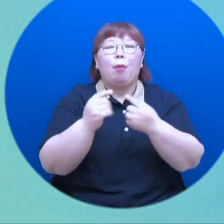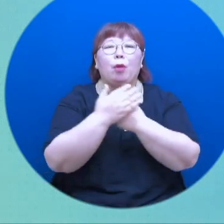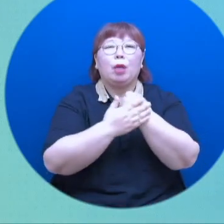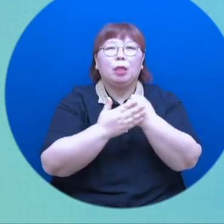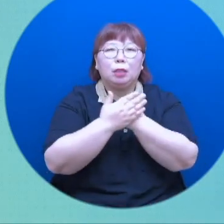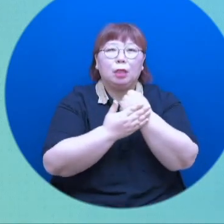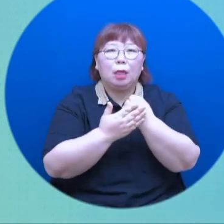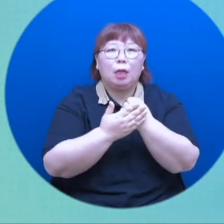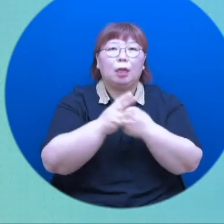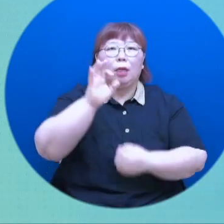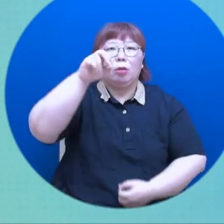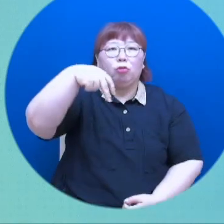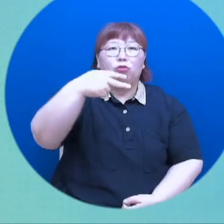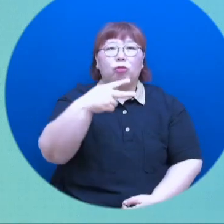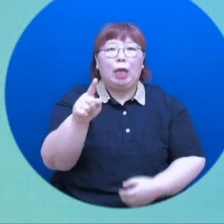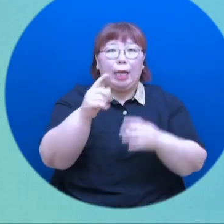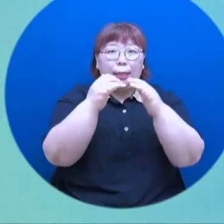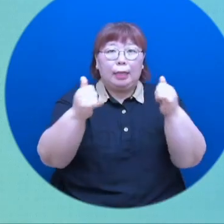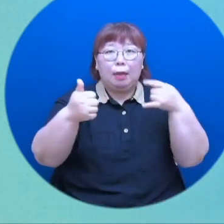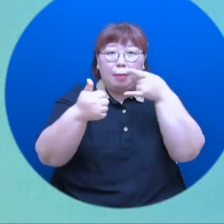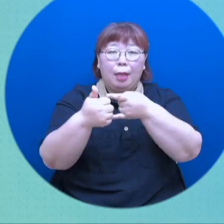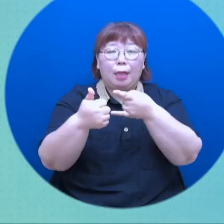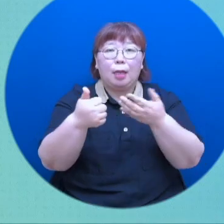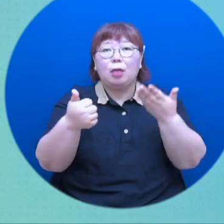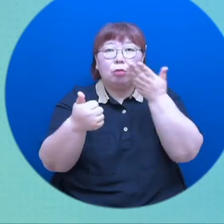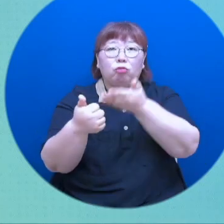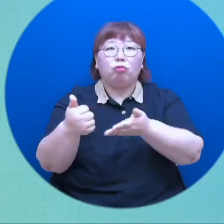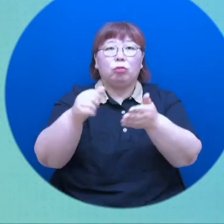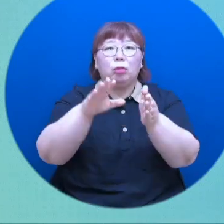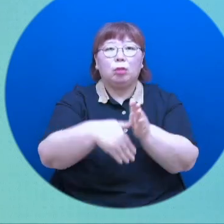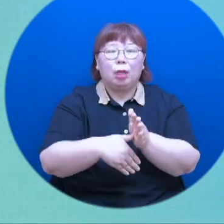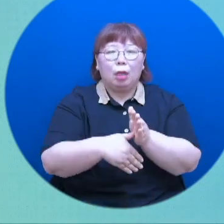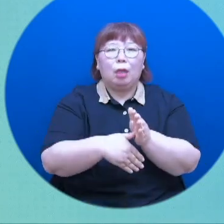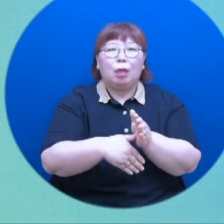유다인들에게 내려 줄 때에 어떠한